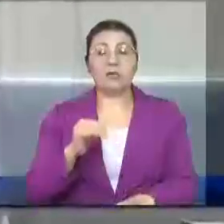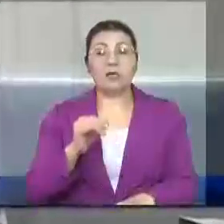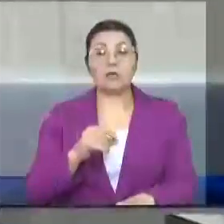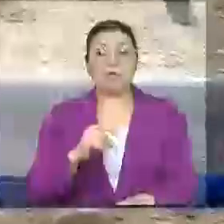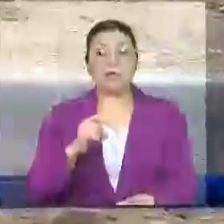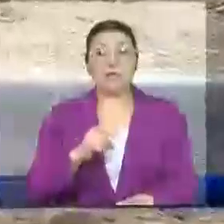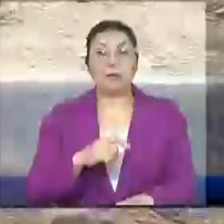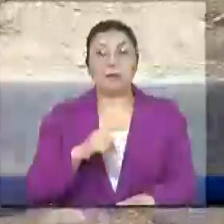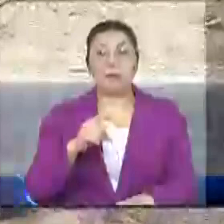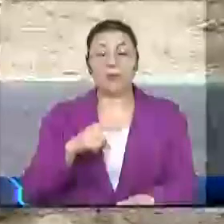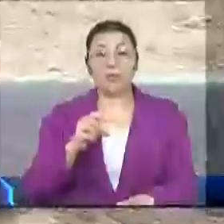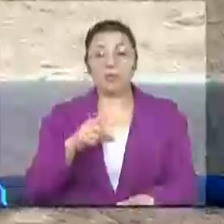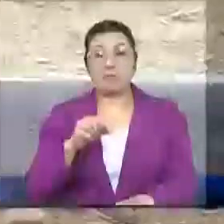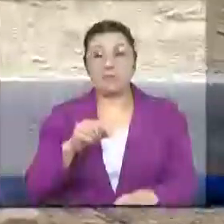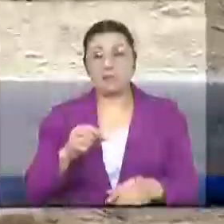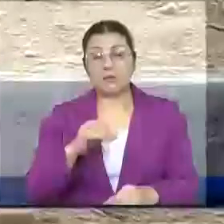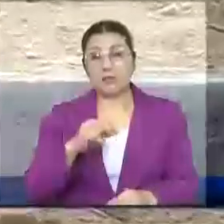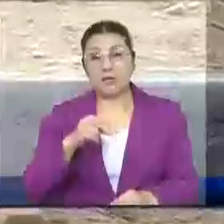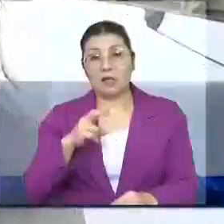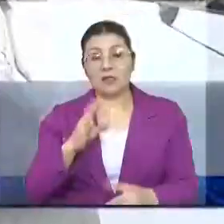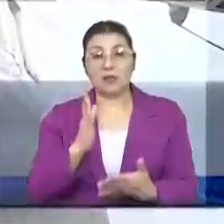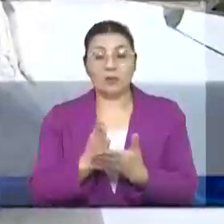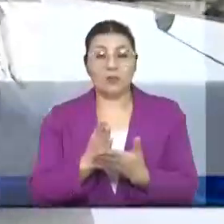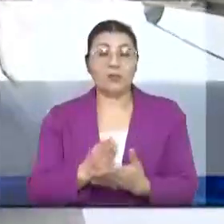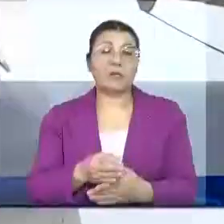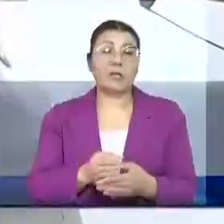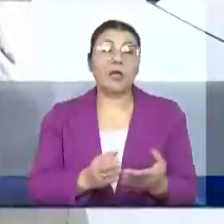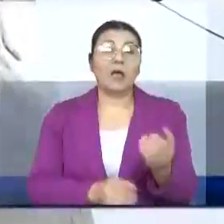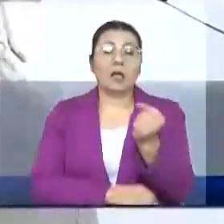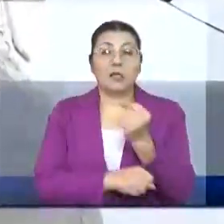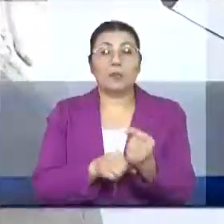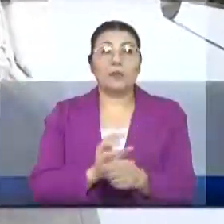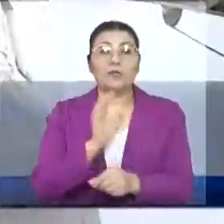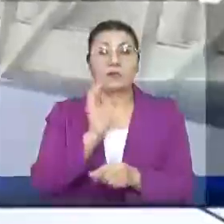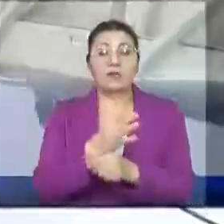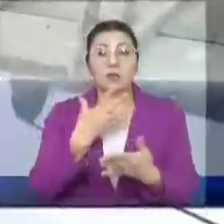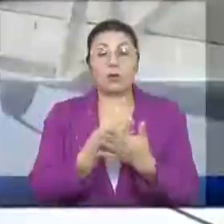Бостандық ауданына біздің облыстан арнайы қызметтік топ жіберілмек. Олар зілзала кезінде